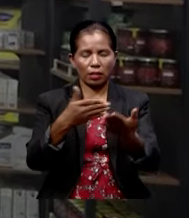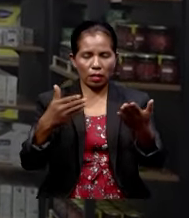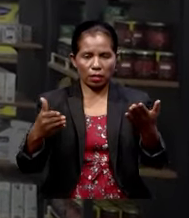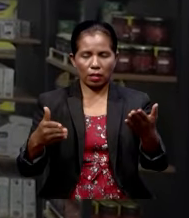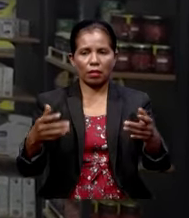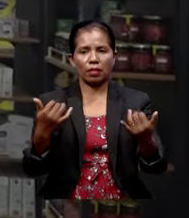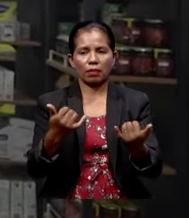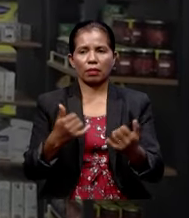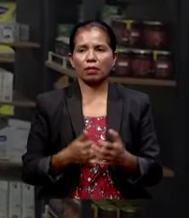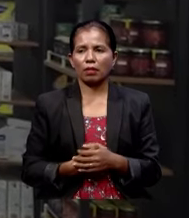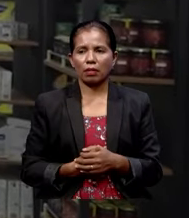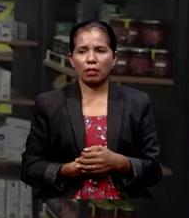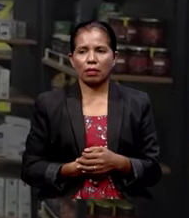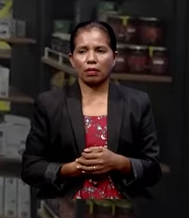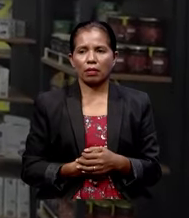ma